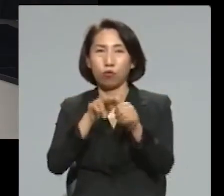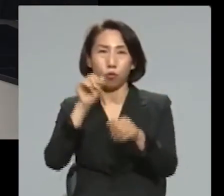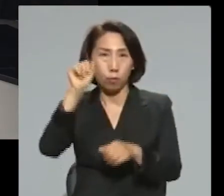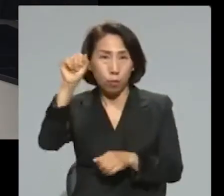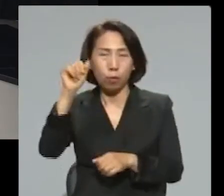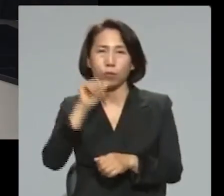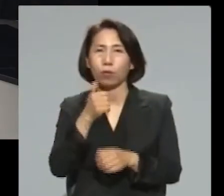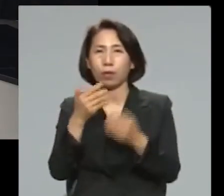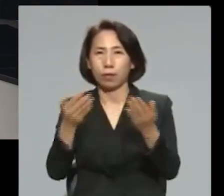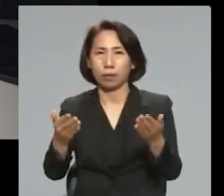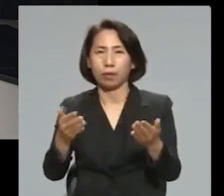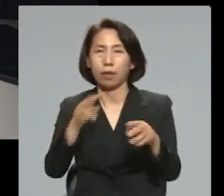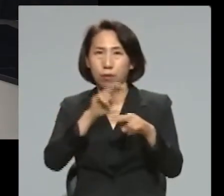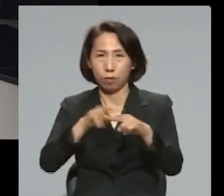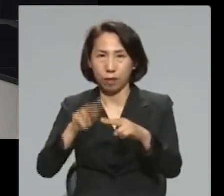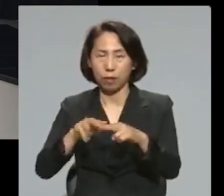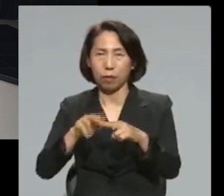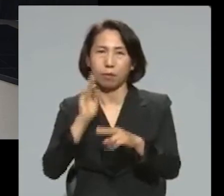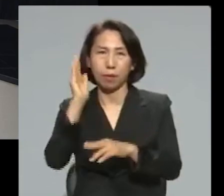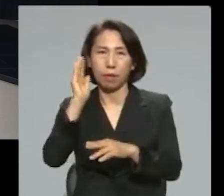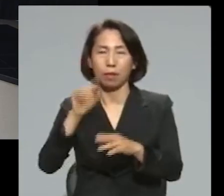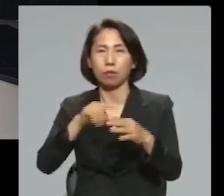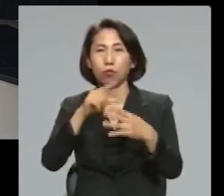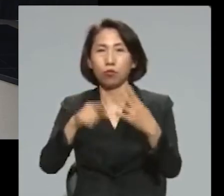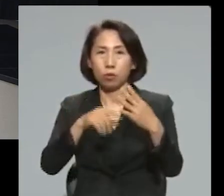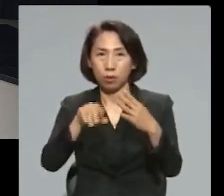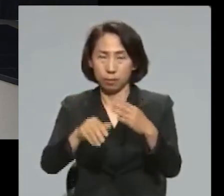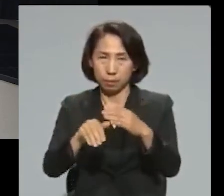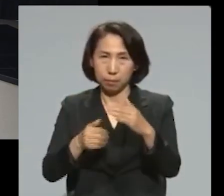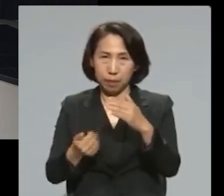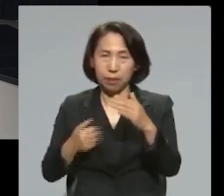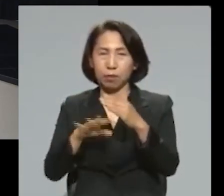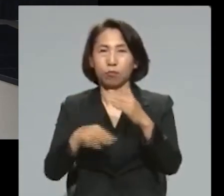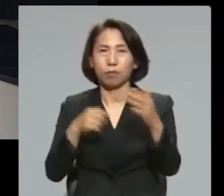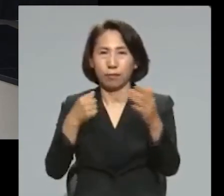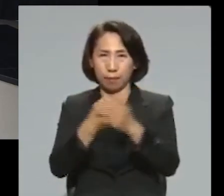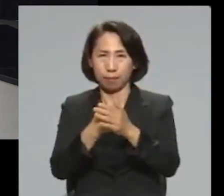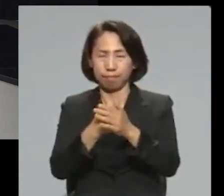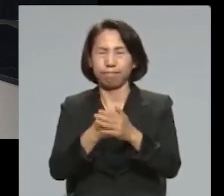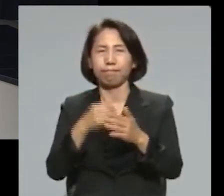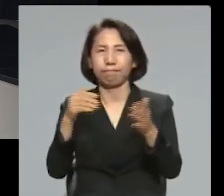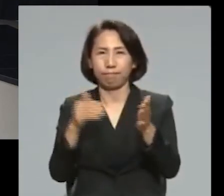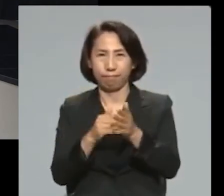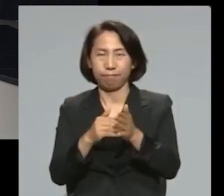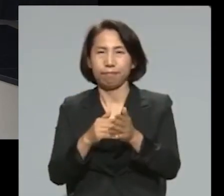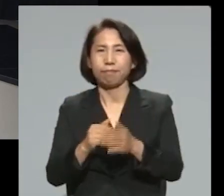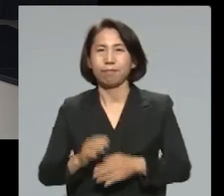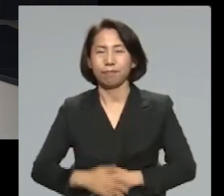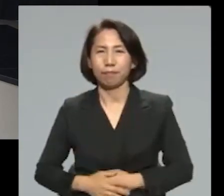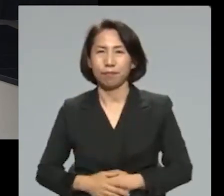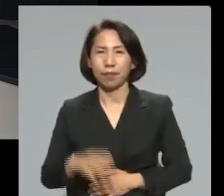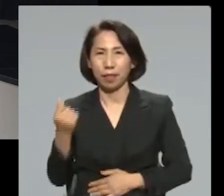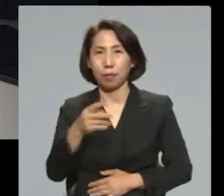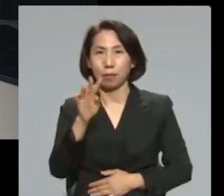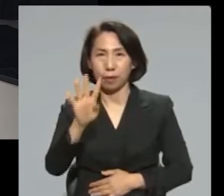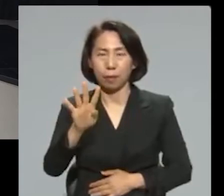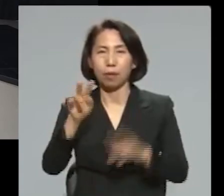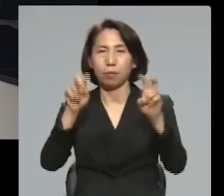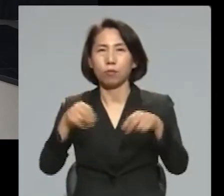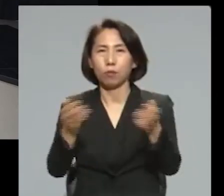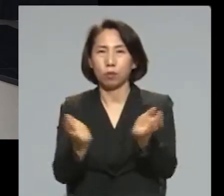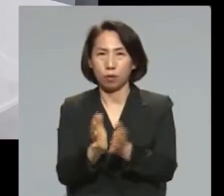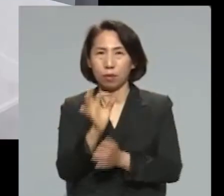소개해드리겠습니다. 후보들의 좌석과 발언 순서는 사전 추첨을 통해 공정하게 정해졌습니다. 먼저 기호 4번